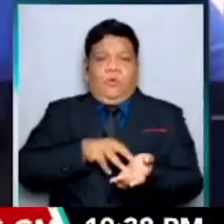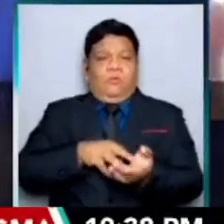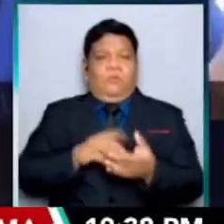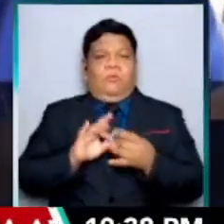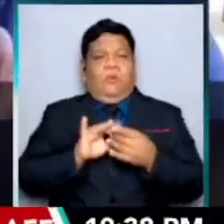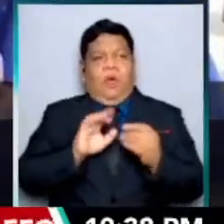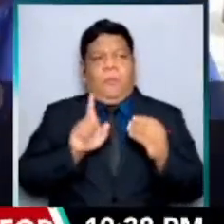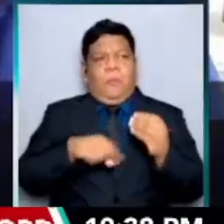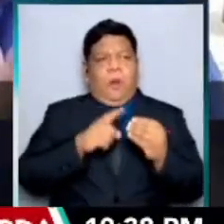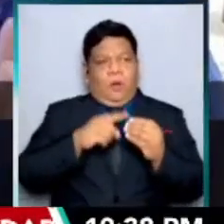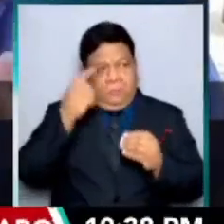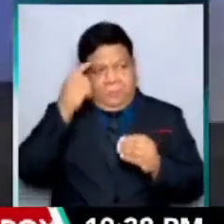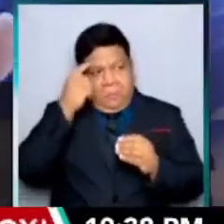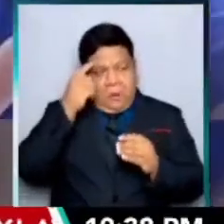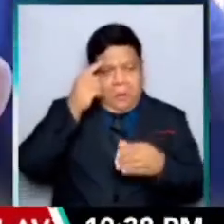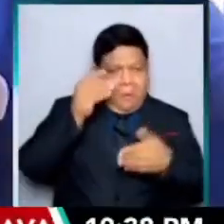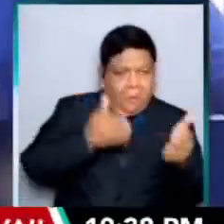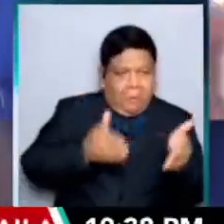conditioning.